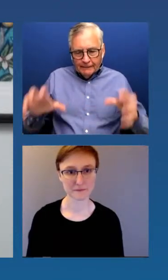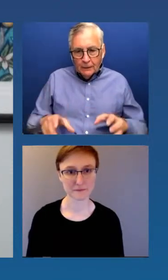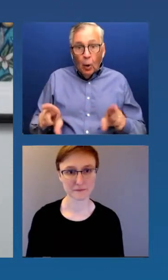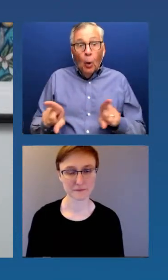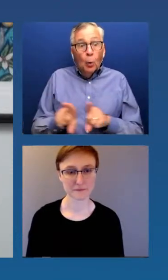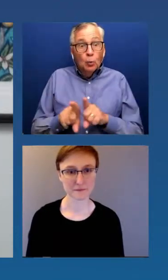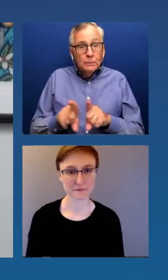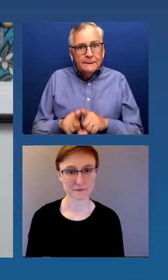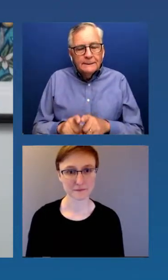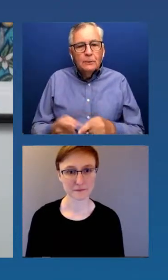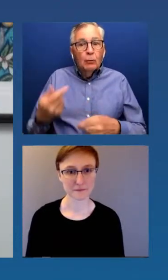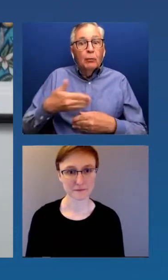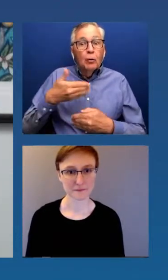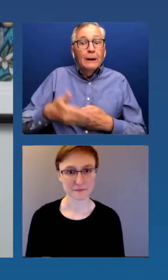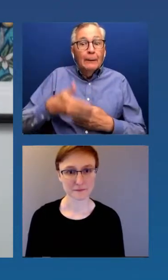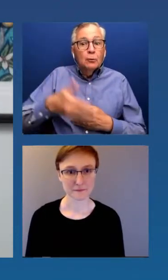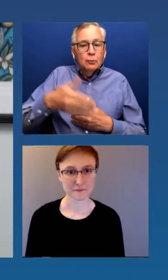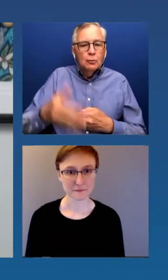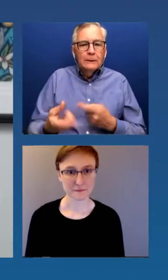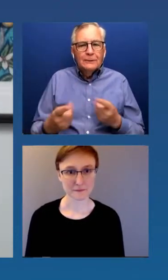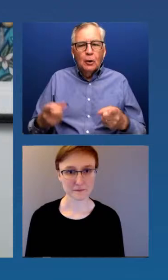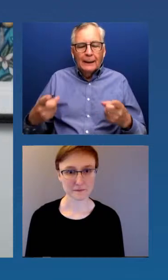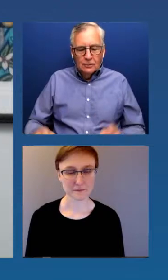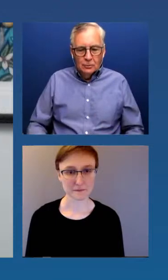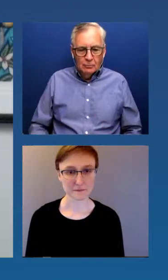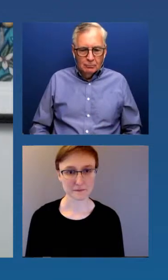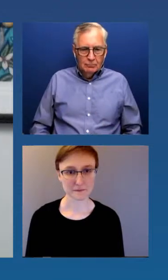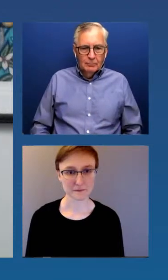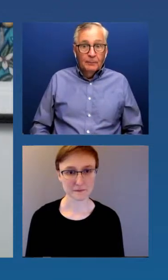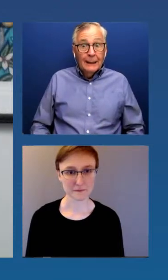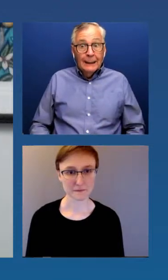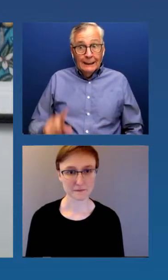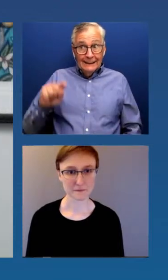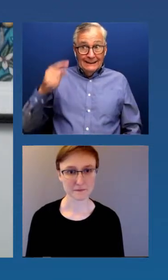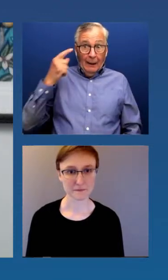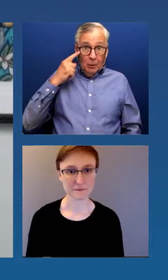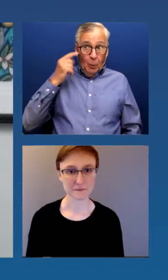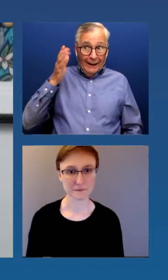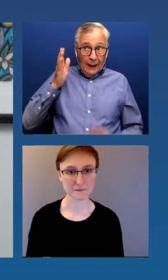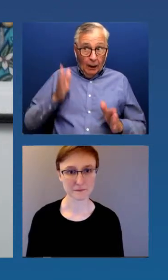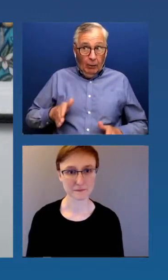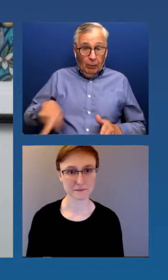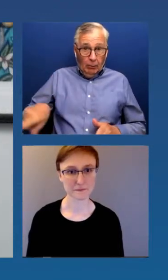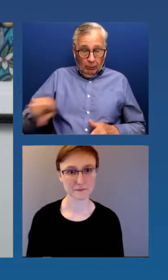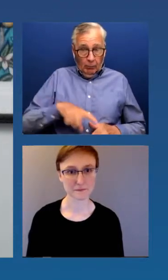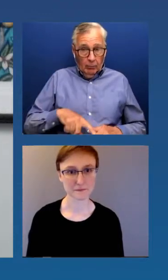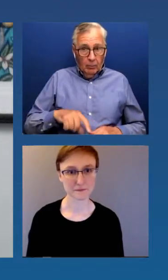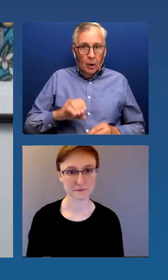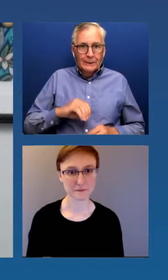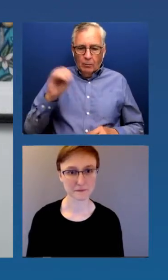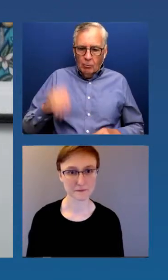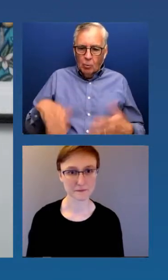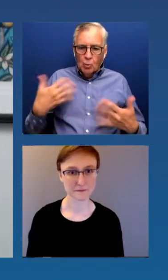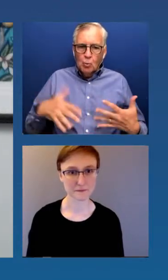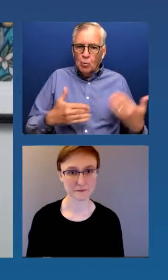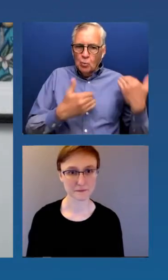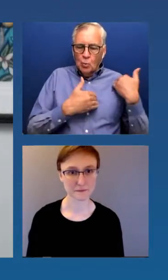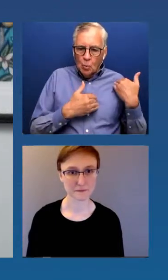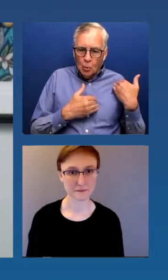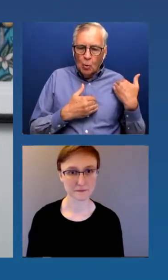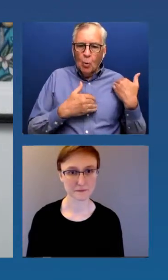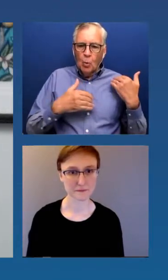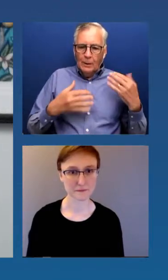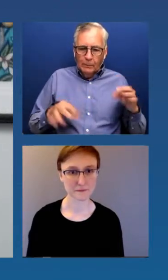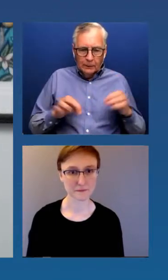fur et à mesure des occasions. Les employeurs d'Ottawa peuvent jouer un rôle important en accordant